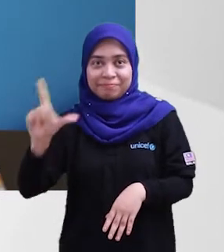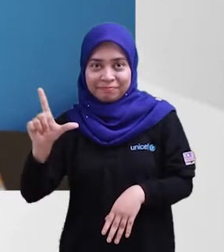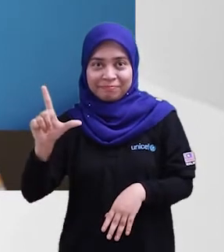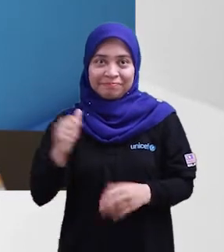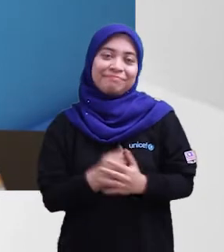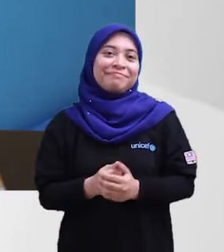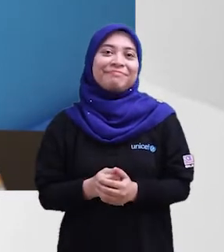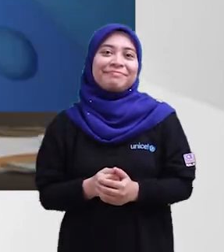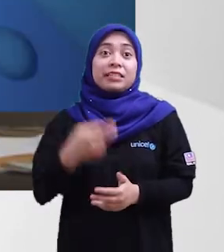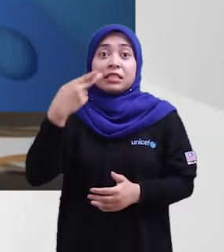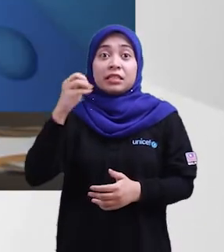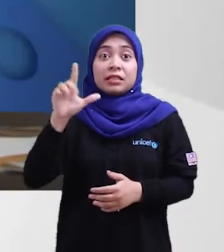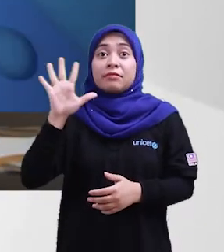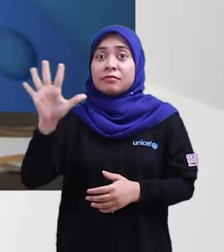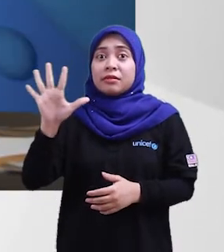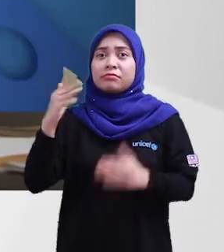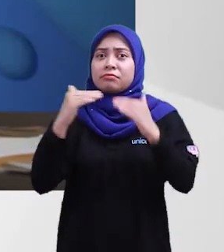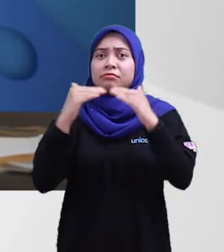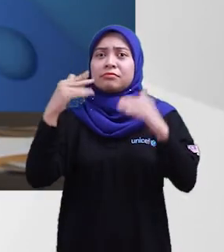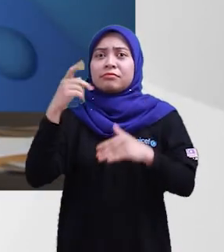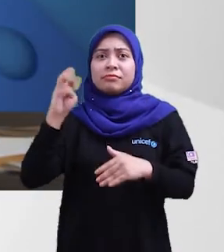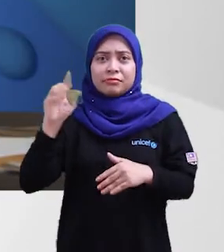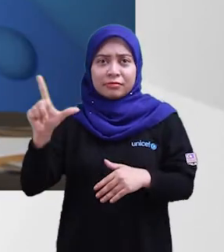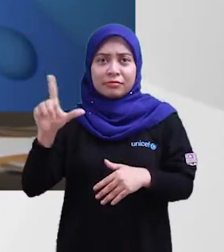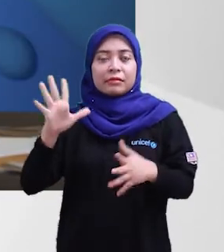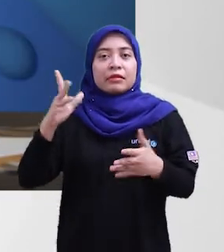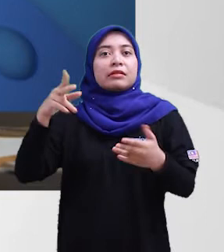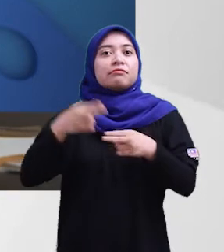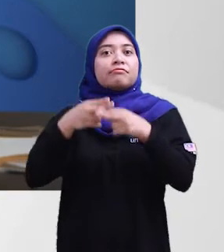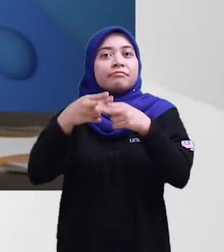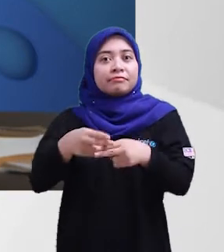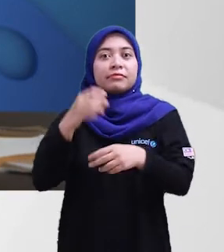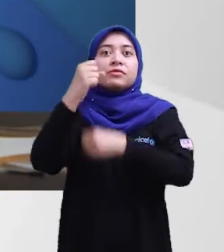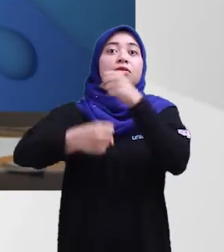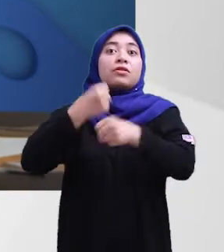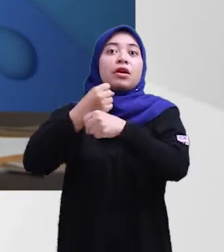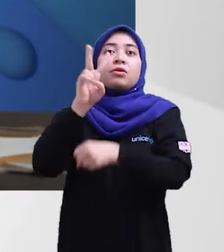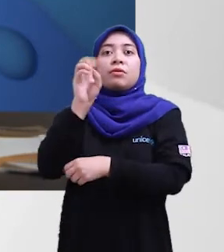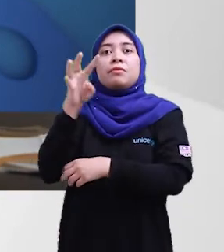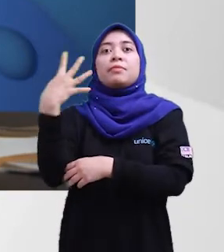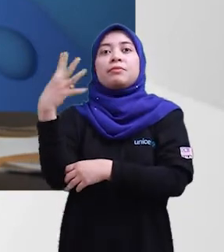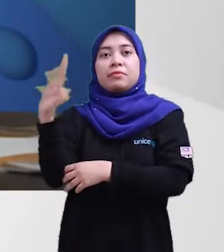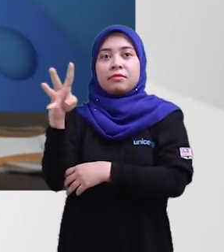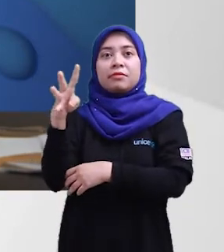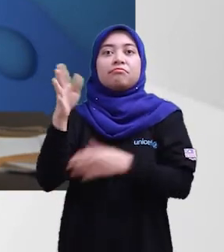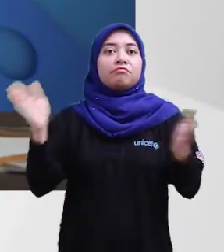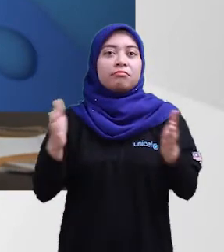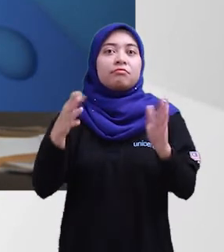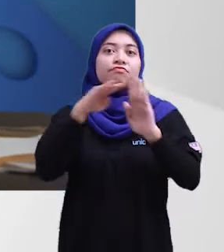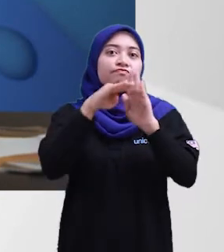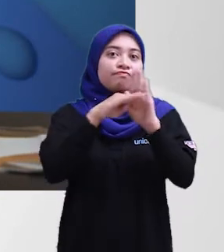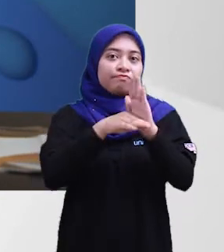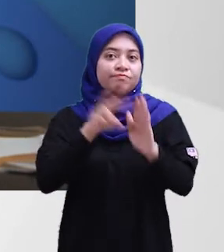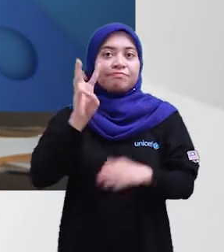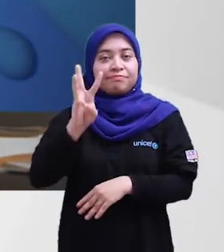rupa bentuk HTML. HTML5, iaitu standard HTML yang diperkenalkan pada tahun 2014,